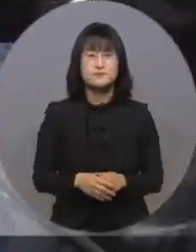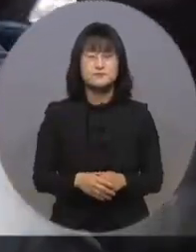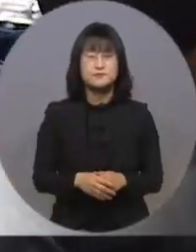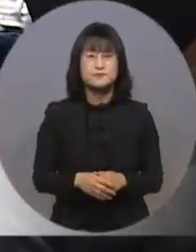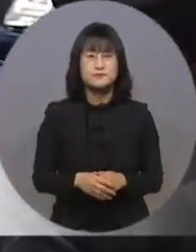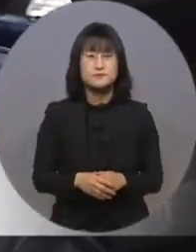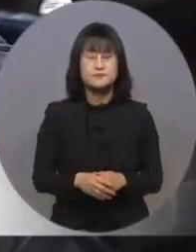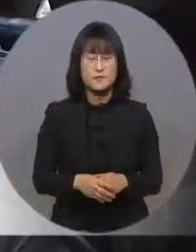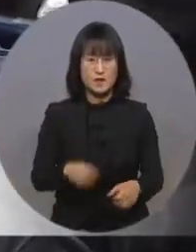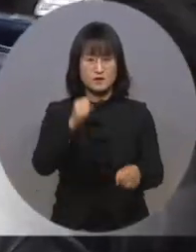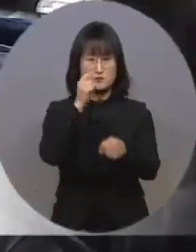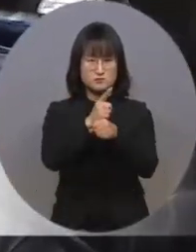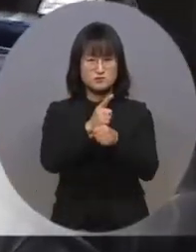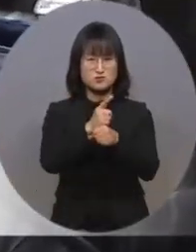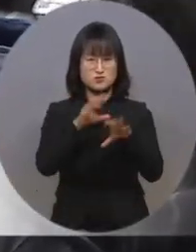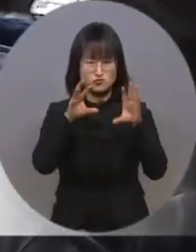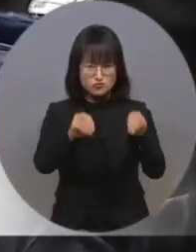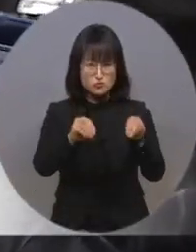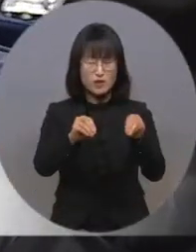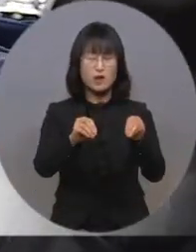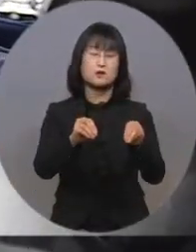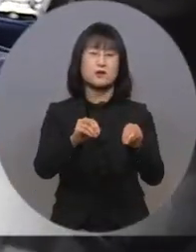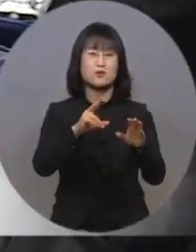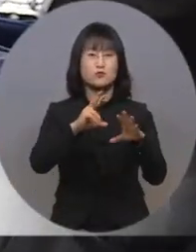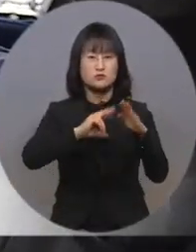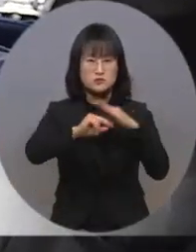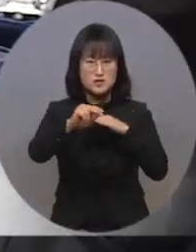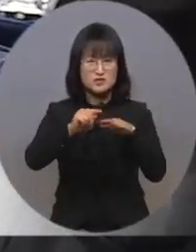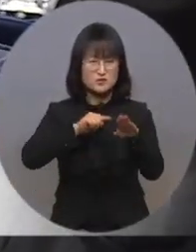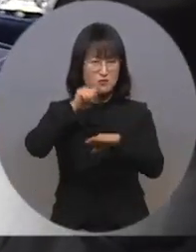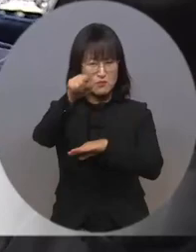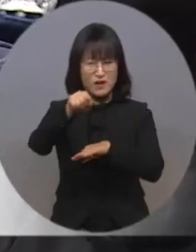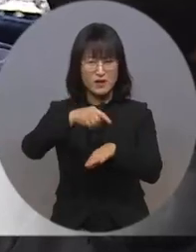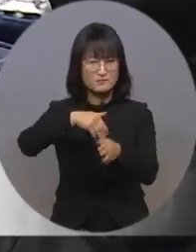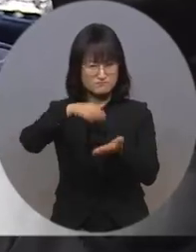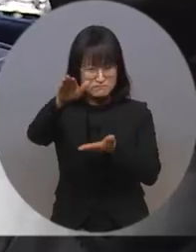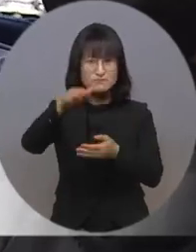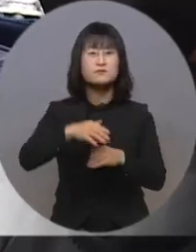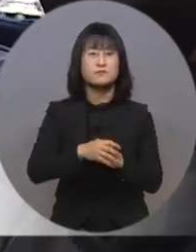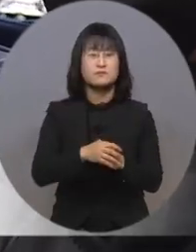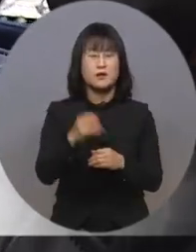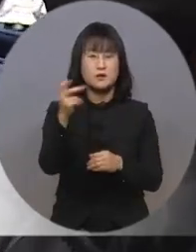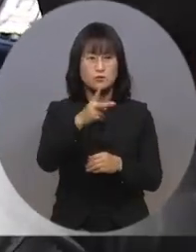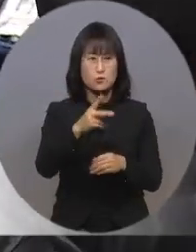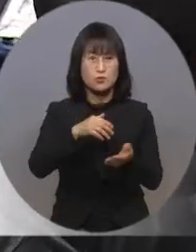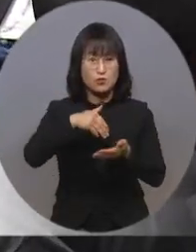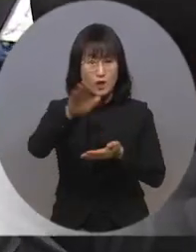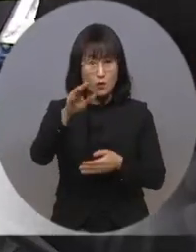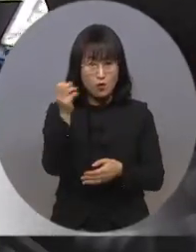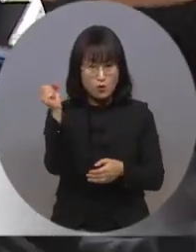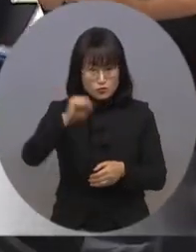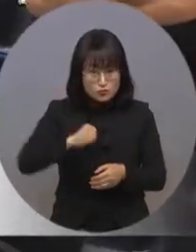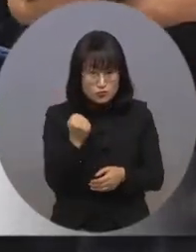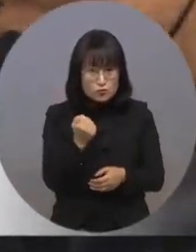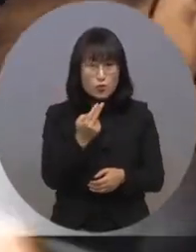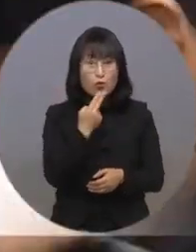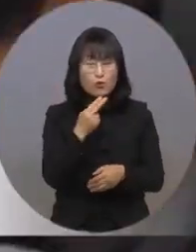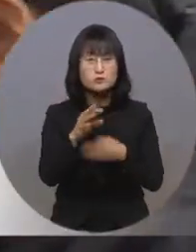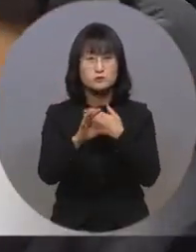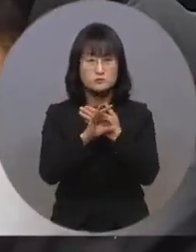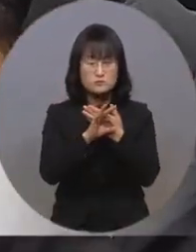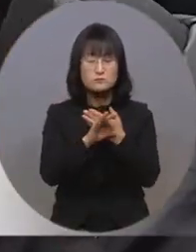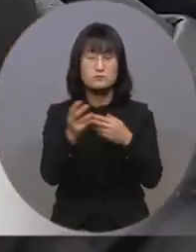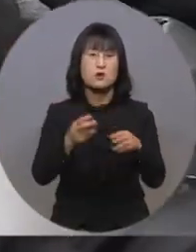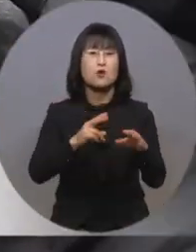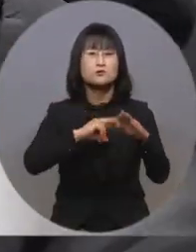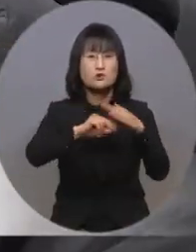즉시 시위를 중단하고 역사방으로 퇴거해 주시기 바랍니다. 아울러 퇴거 부름 시에는 공사는 부득이 열차